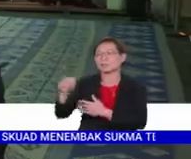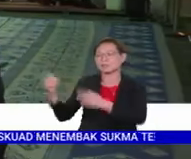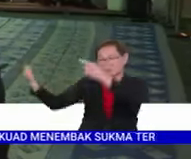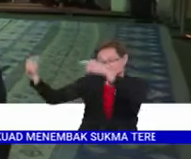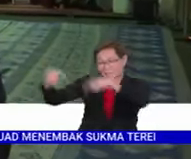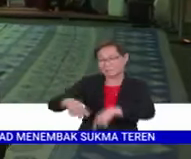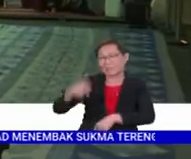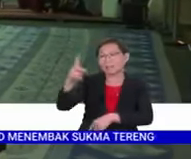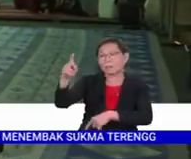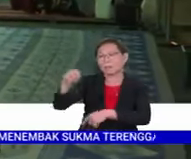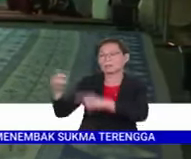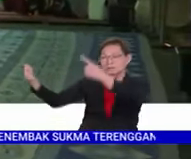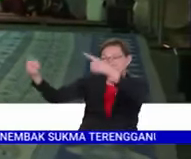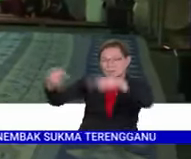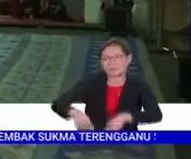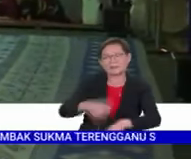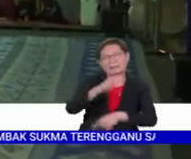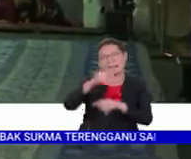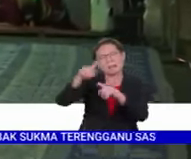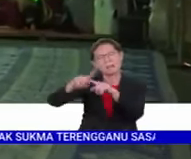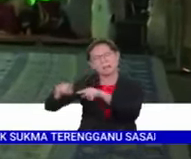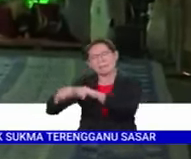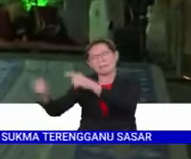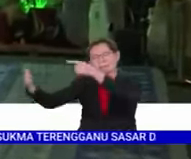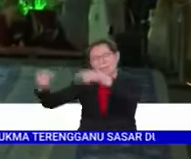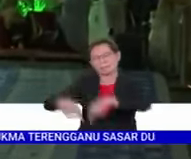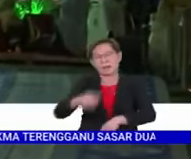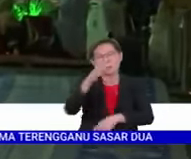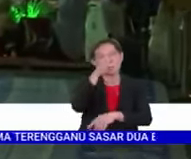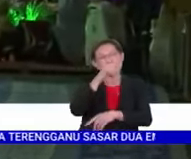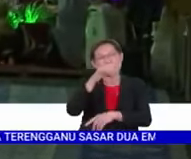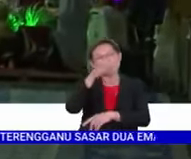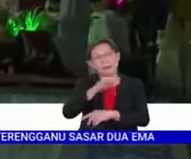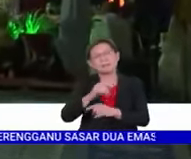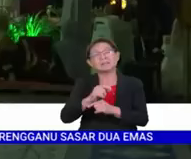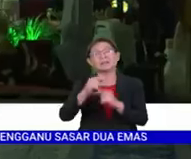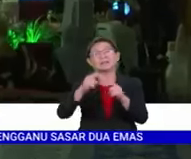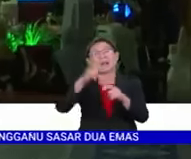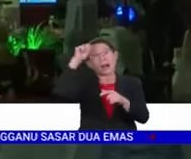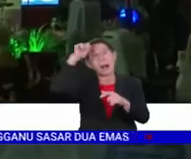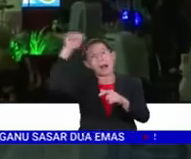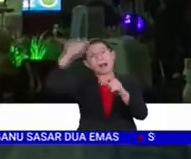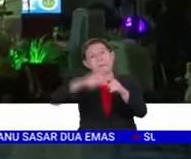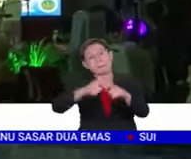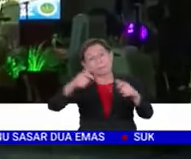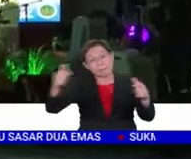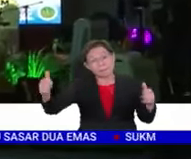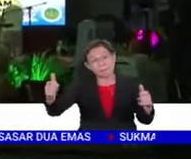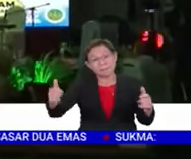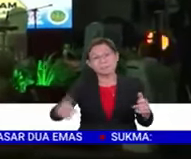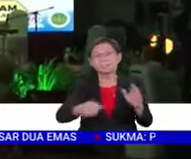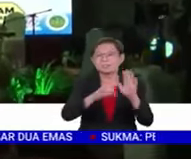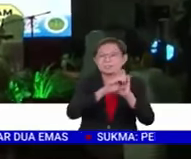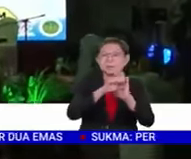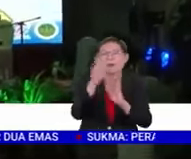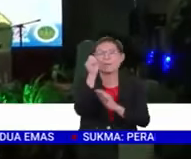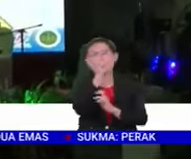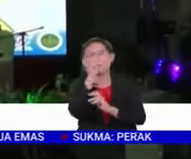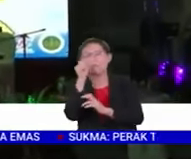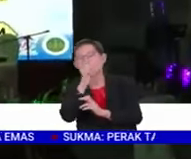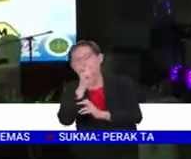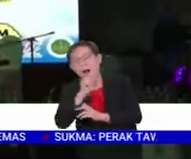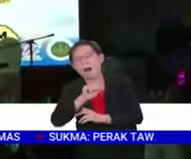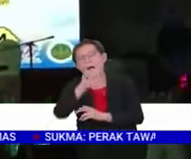Ali serta Div Kehormat yang lain. Baik, Melaka Berselawat turut membawakan artis terkenal tanah air seperti penyanyi